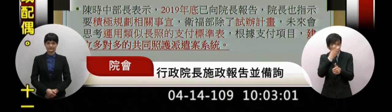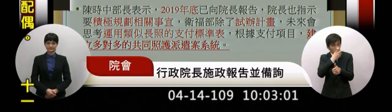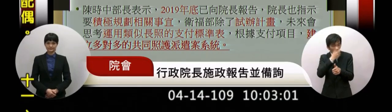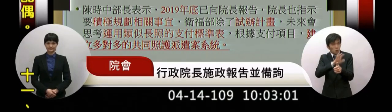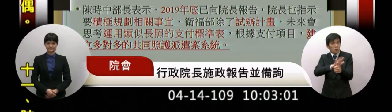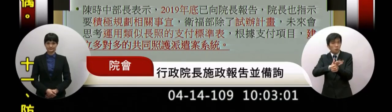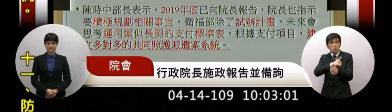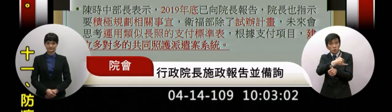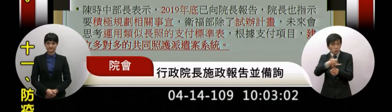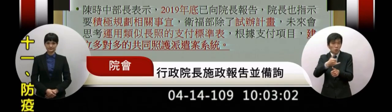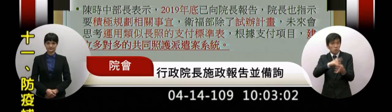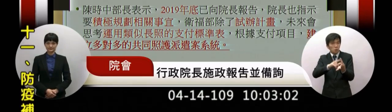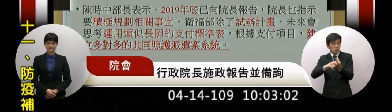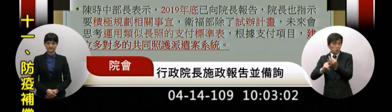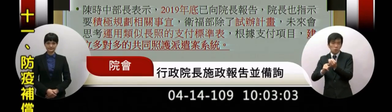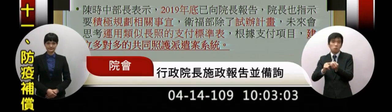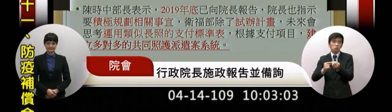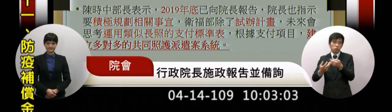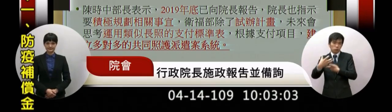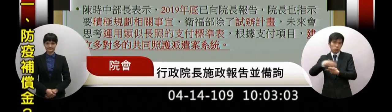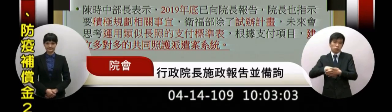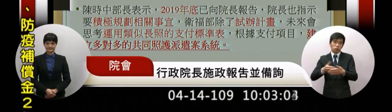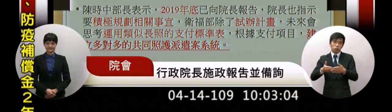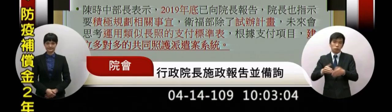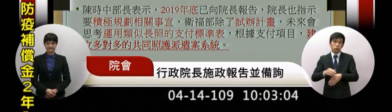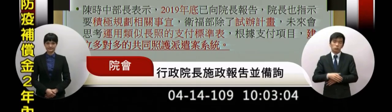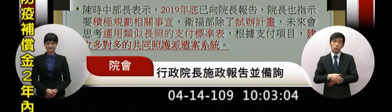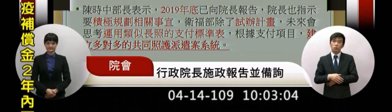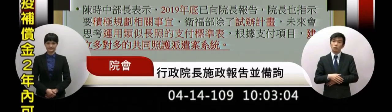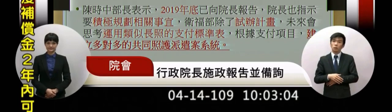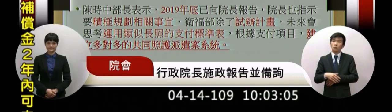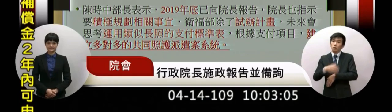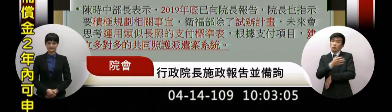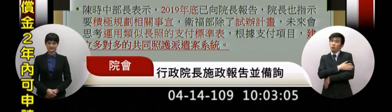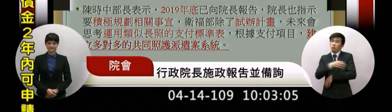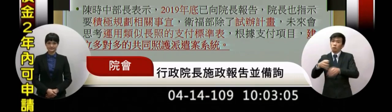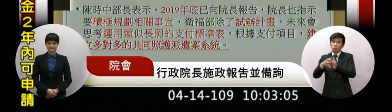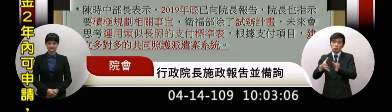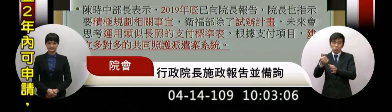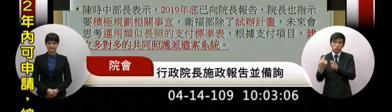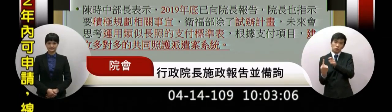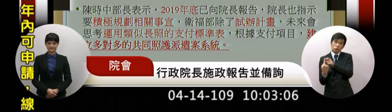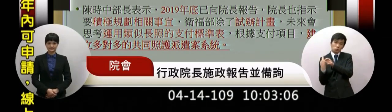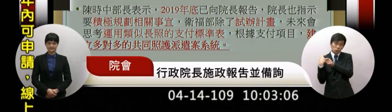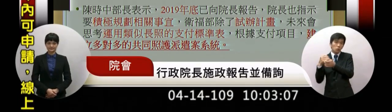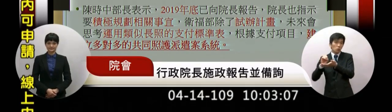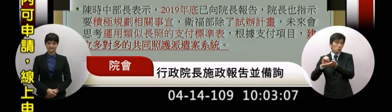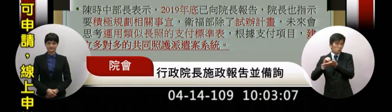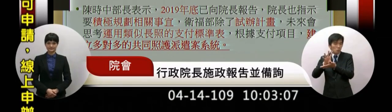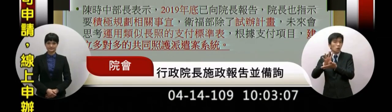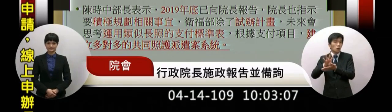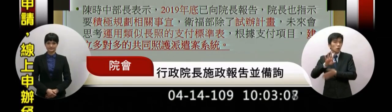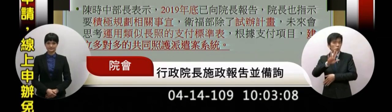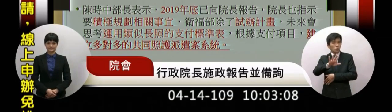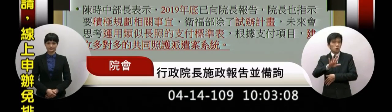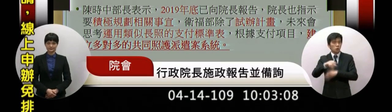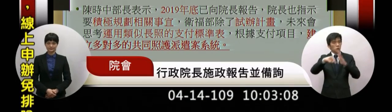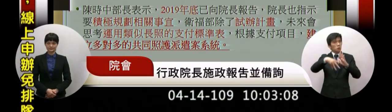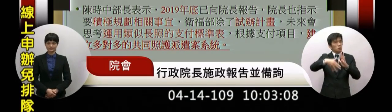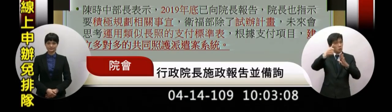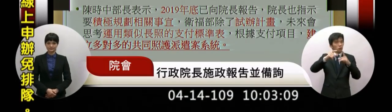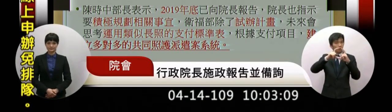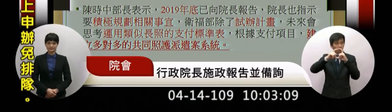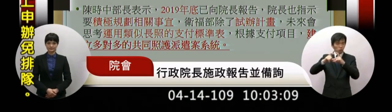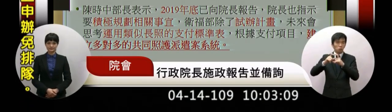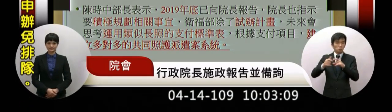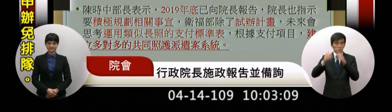员等等。而陈时中部长呢，在去年年底呢，也向院长您报告了。院长您也指示说，要积极规划相